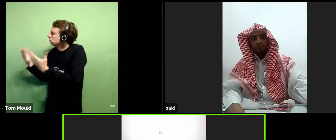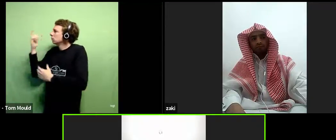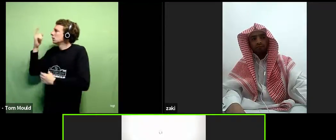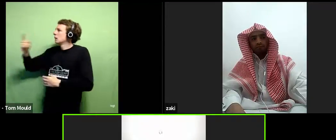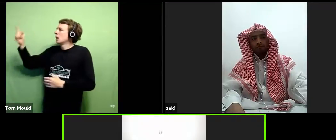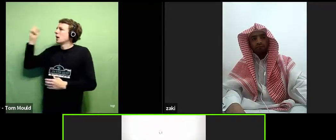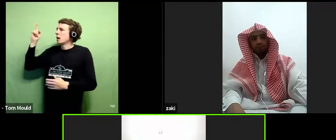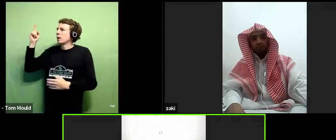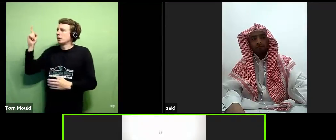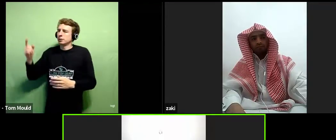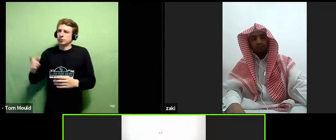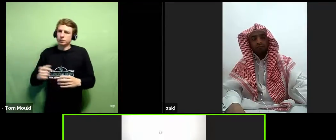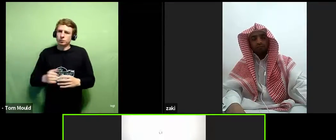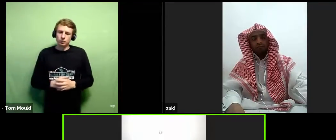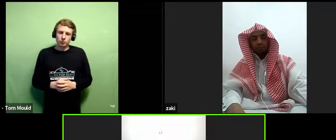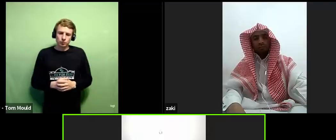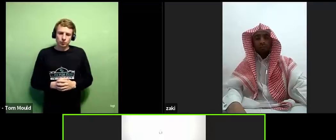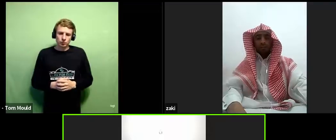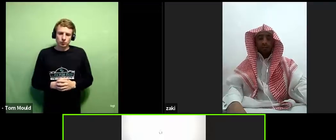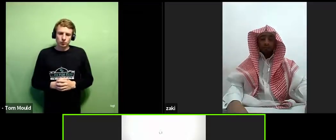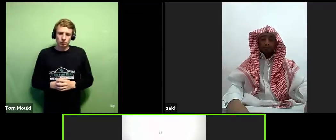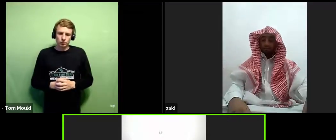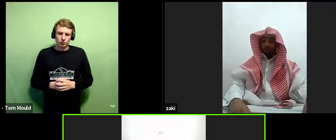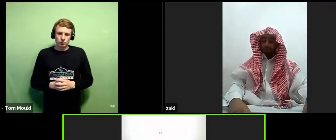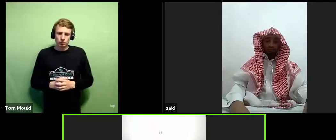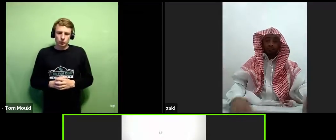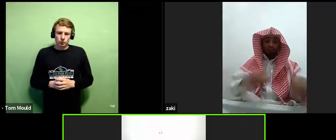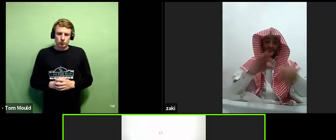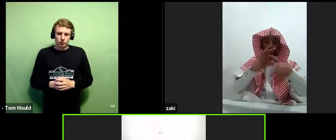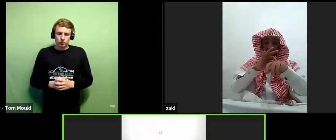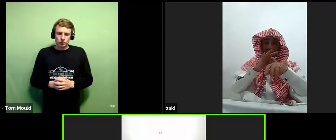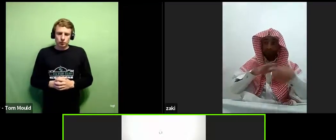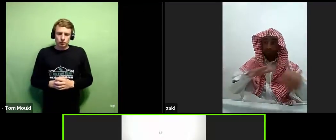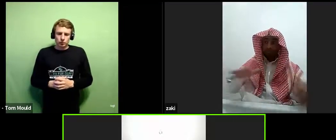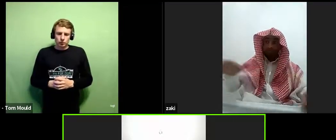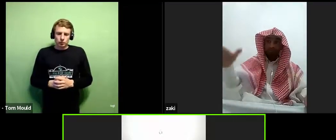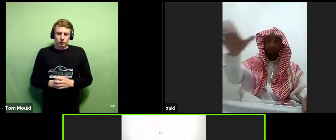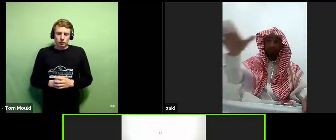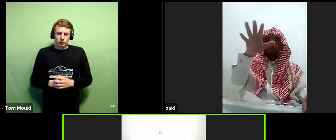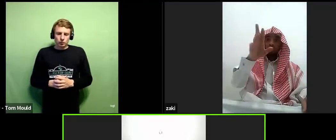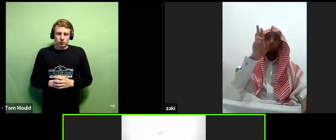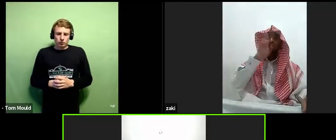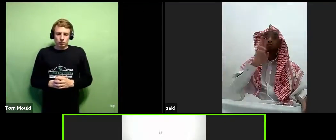وَإِذَا سَأَلَكَ عِبَادِي عَنِّي